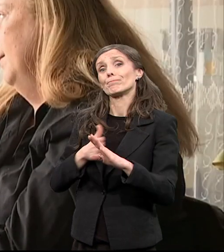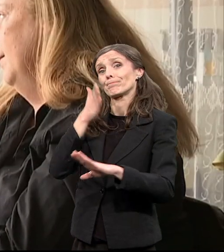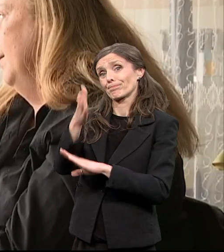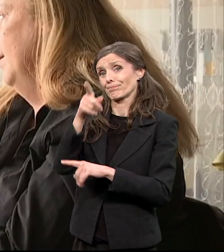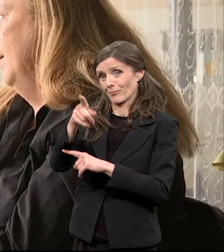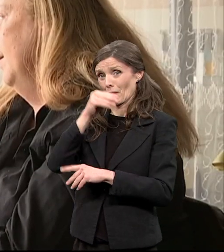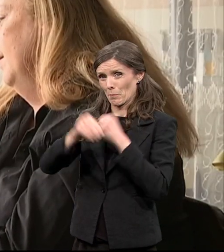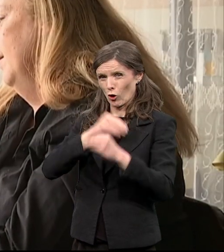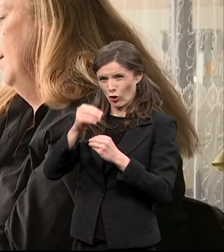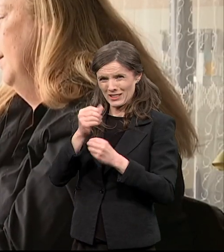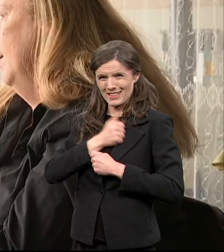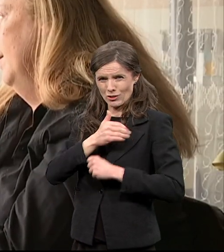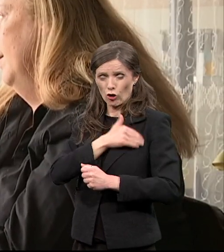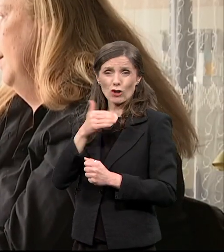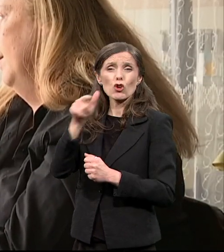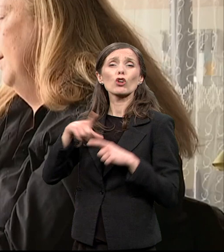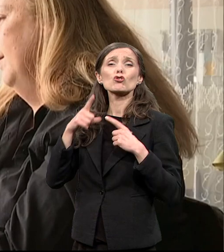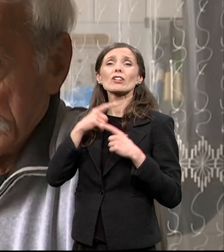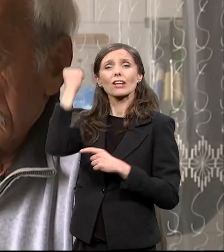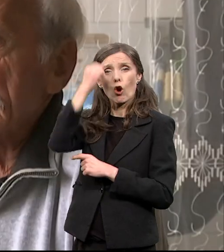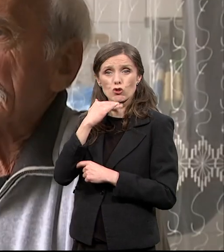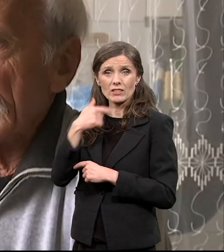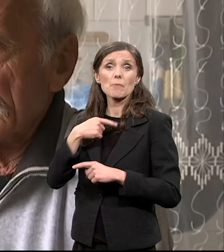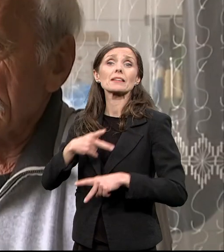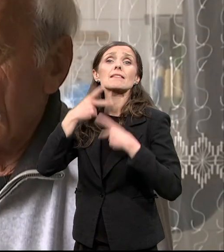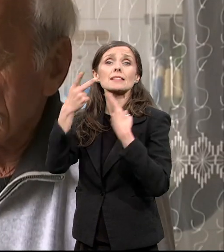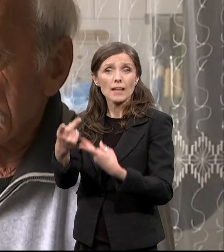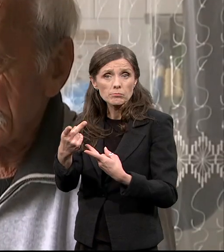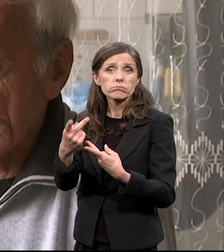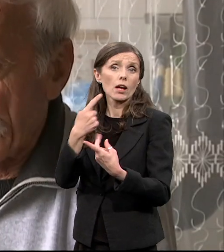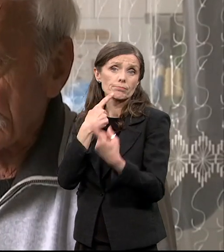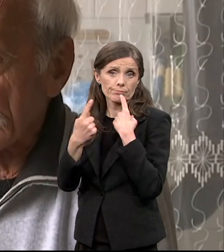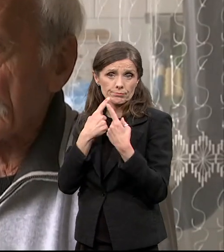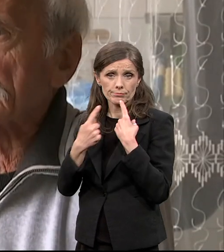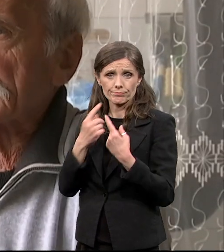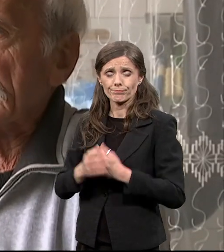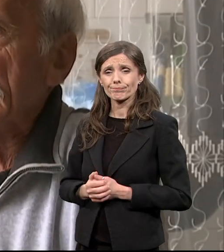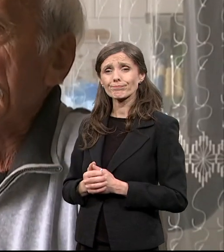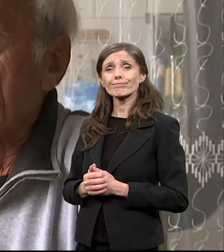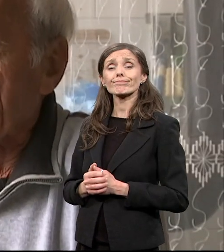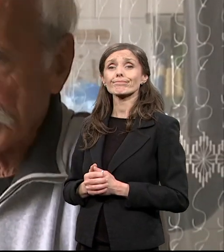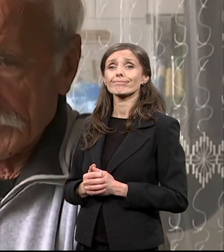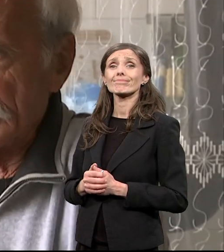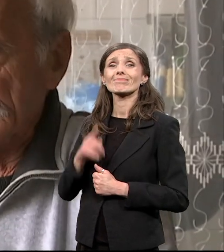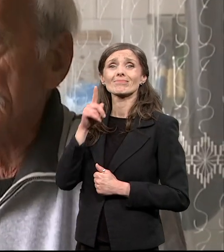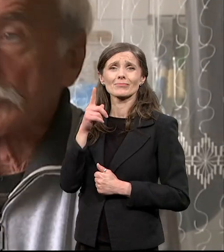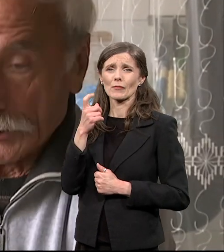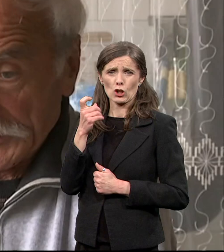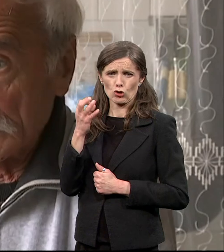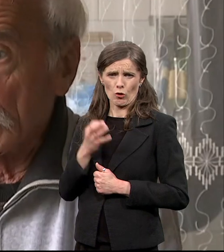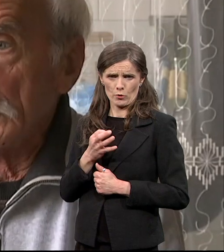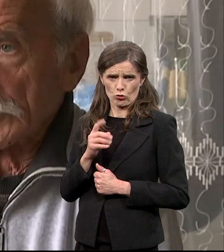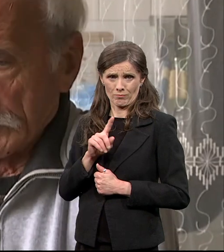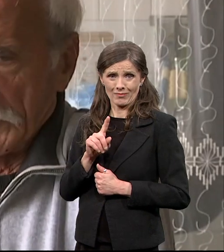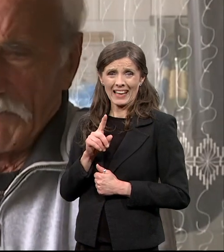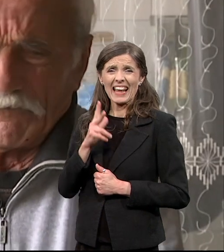Zorana Đokića u Kosovskoj Mitrovici. Ne 100%, nego 3.000.000% nevin.